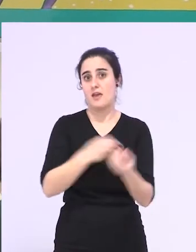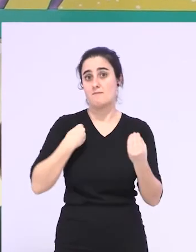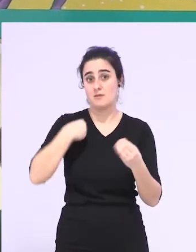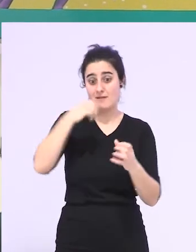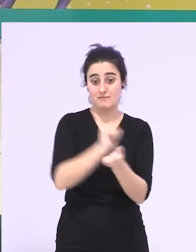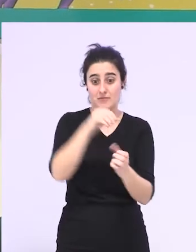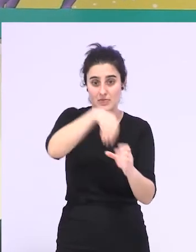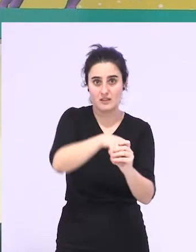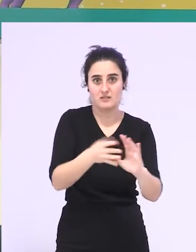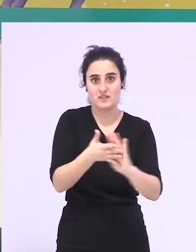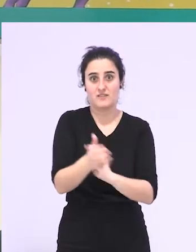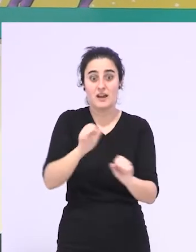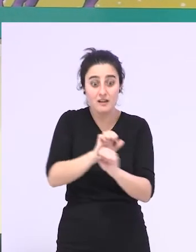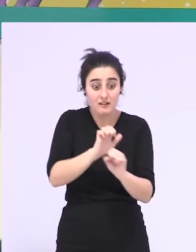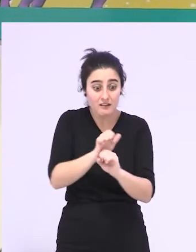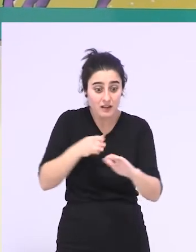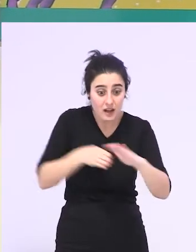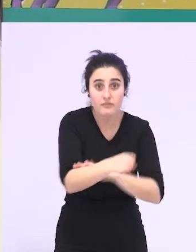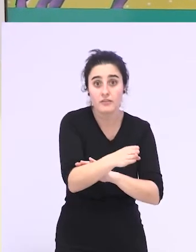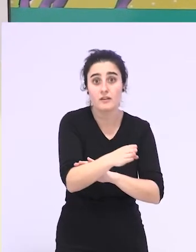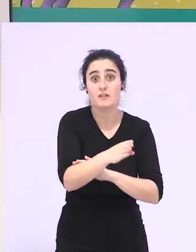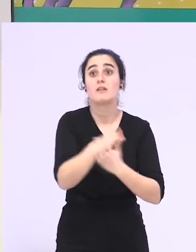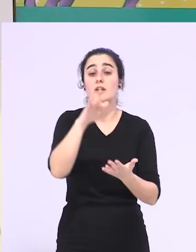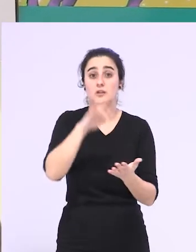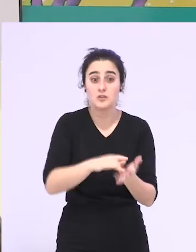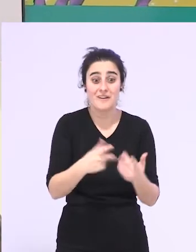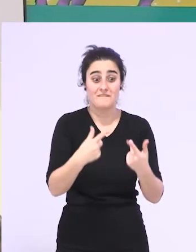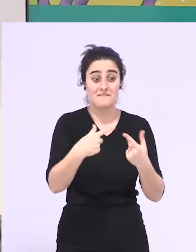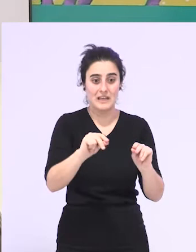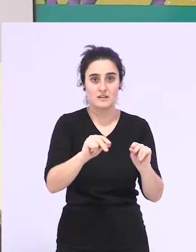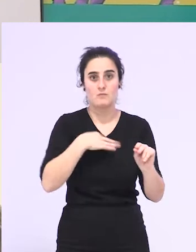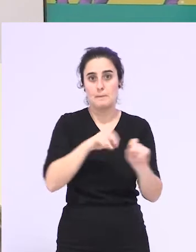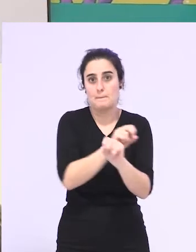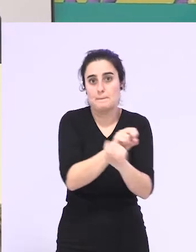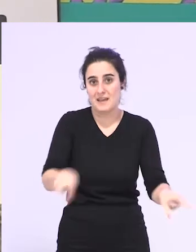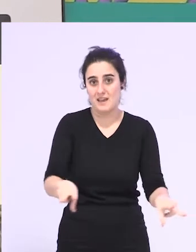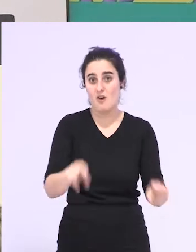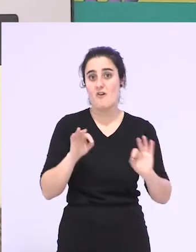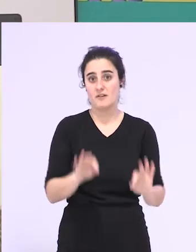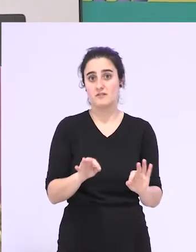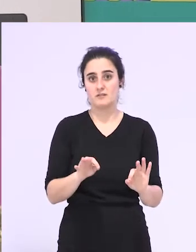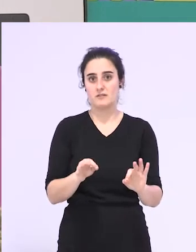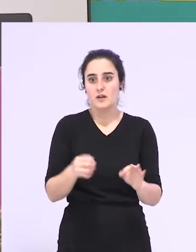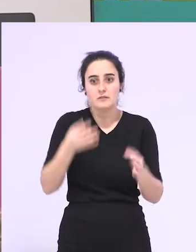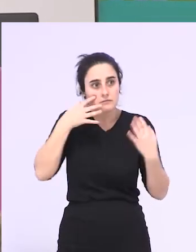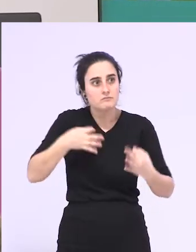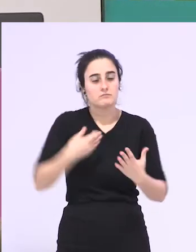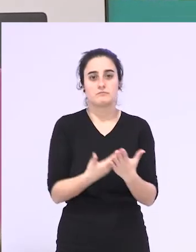nola baita esan da, bortxatzaile sartzen dira, eta normalena da bortxatzaileago ateratzea, eta datuek gero hori erakusten dute, ez?